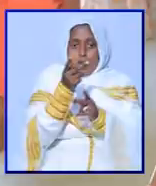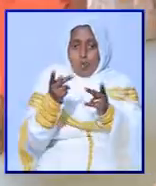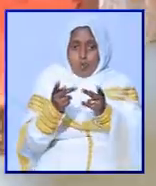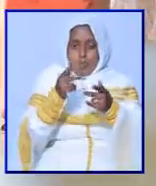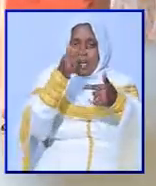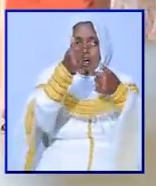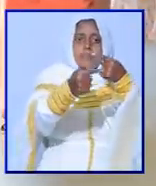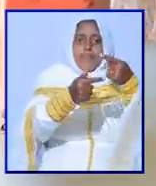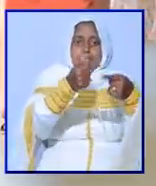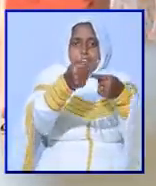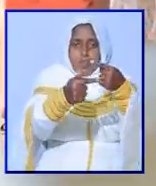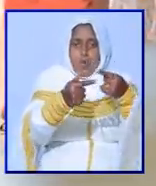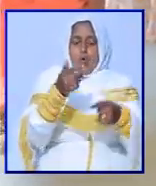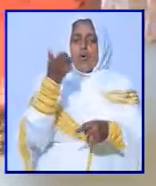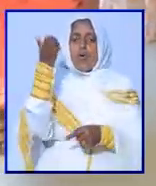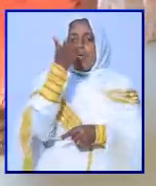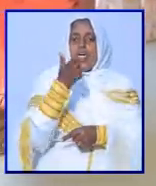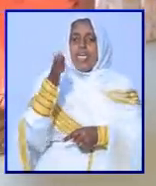ቦታ ሄዶ